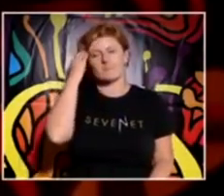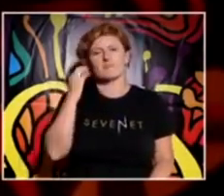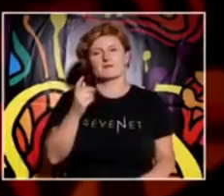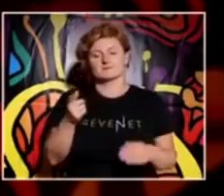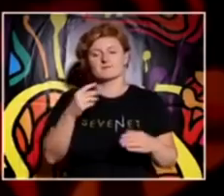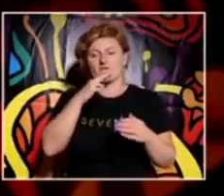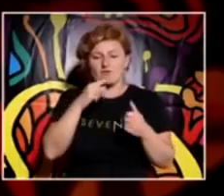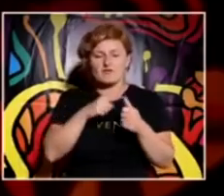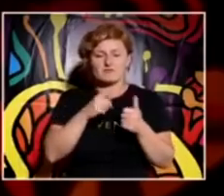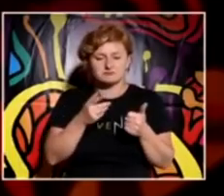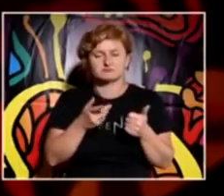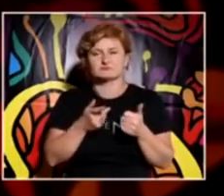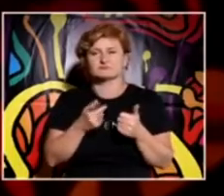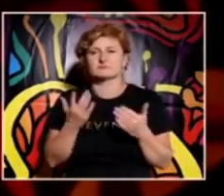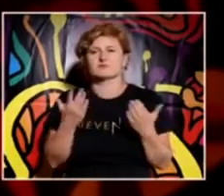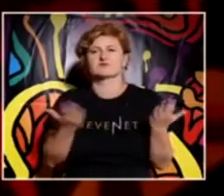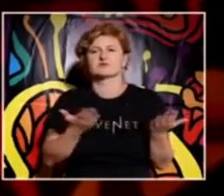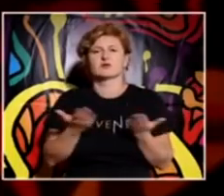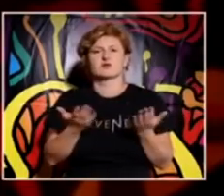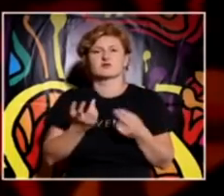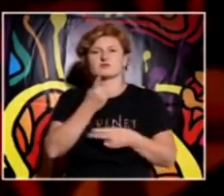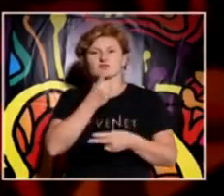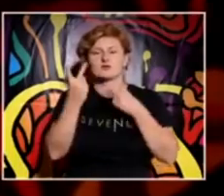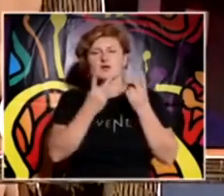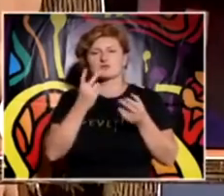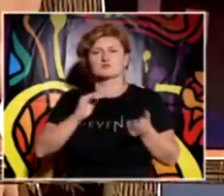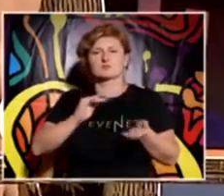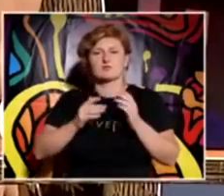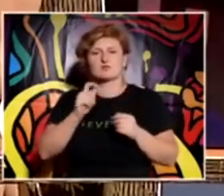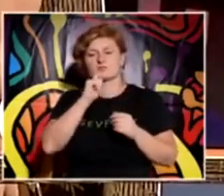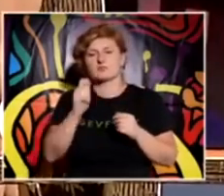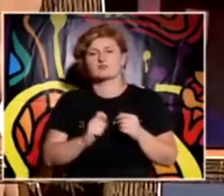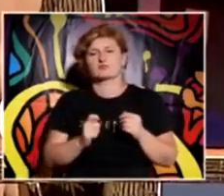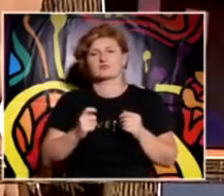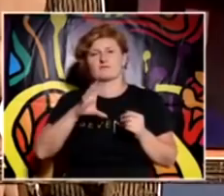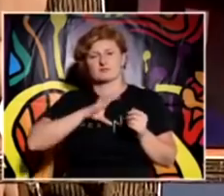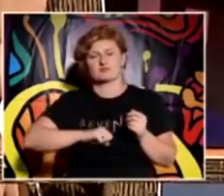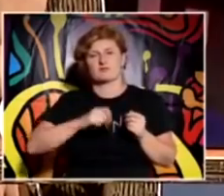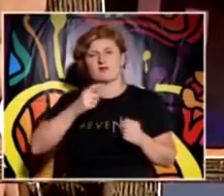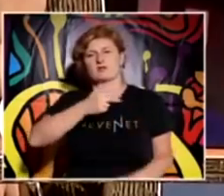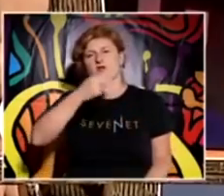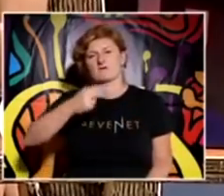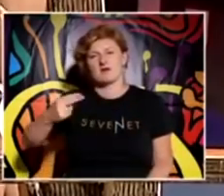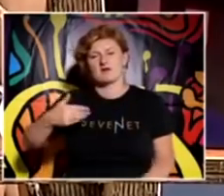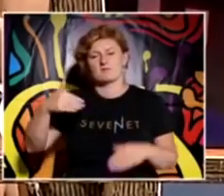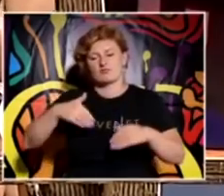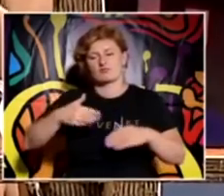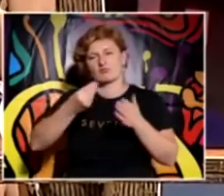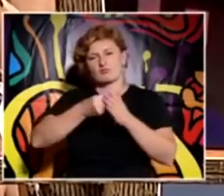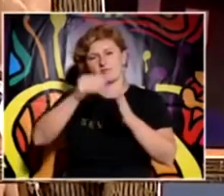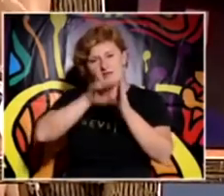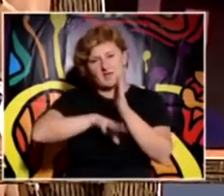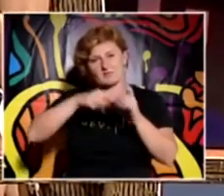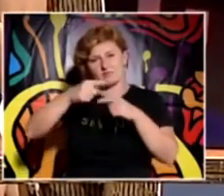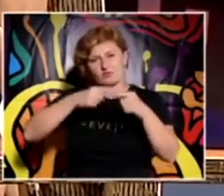wodą. Co jeszcze? Gdzie szukacie sposobów na to, żeby w podróży przetrwać? W Norwegii na przykład można kupić tańsze produkty w różnych sklepach. Są